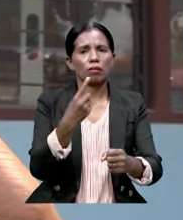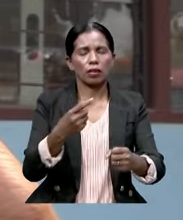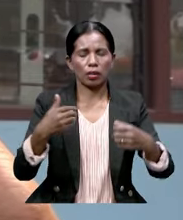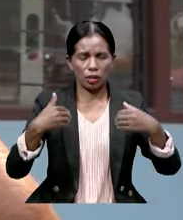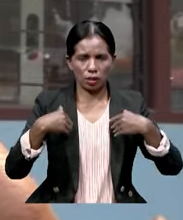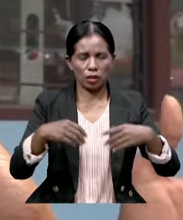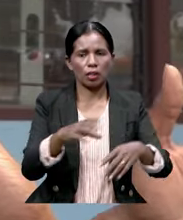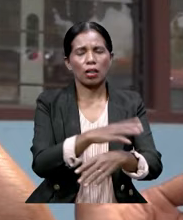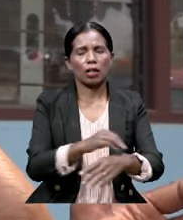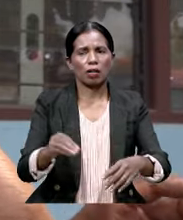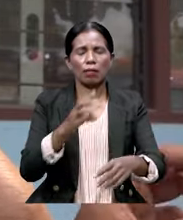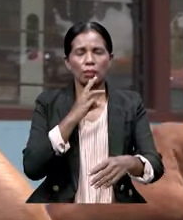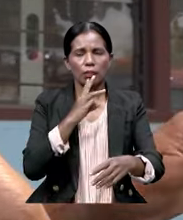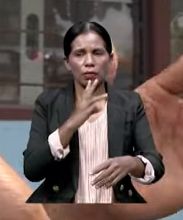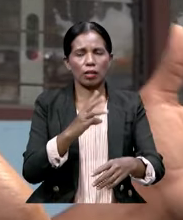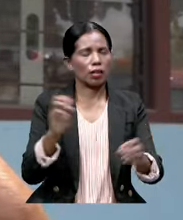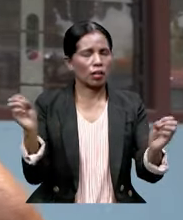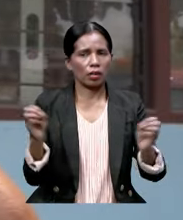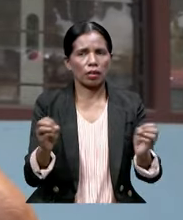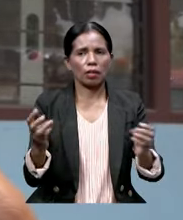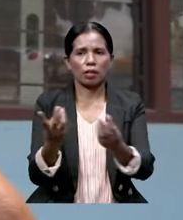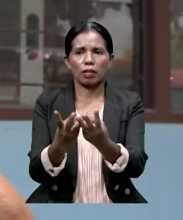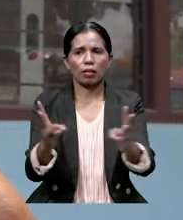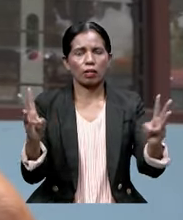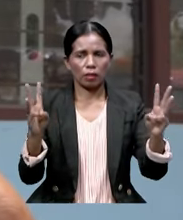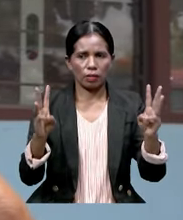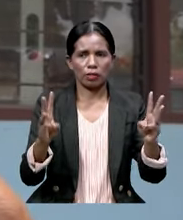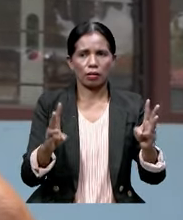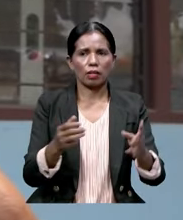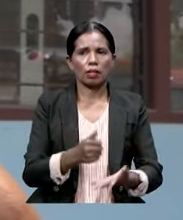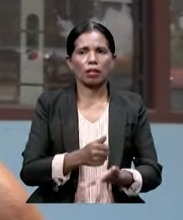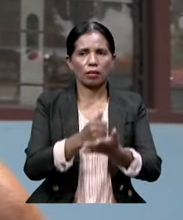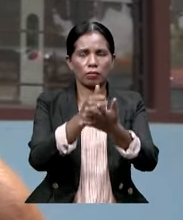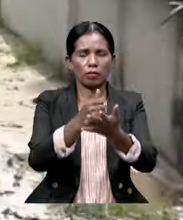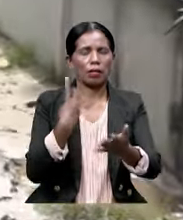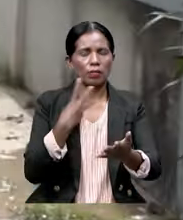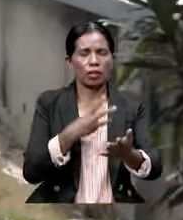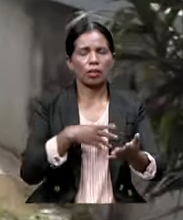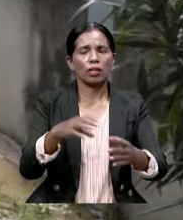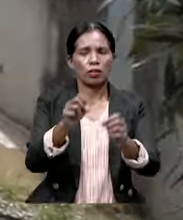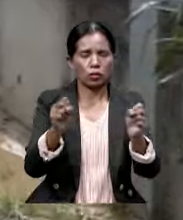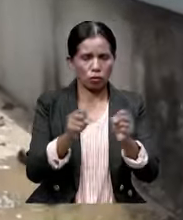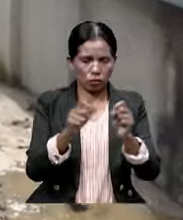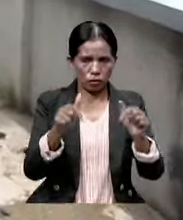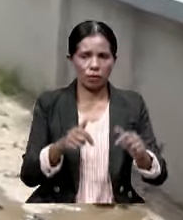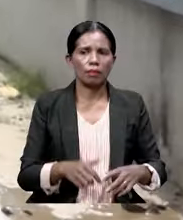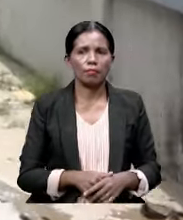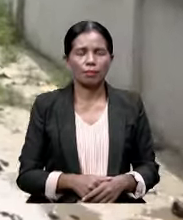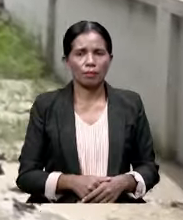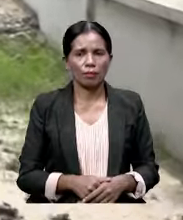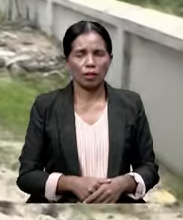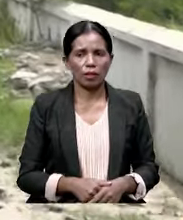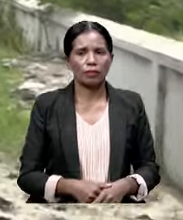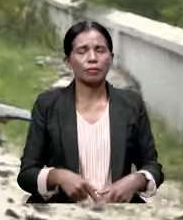stragu tamba la ia protesaun ida pratu bele protege salva amnia seri sukudene. Entre tanto inundasaun ne